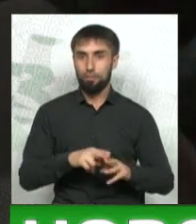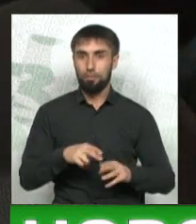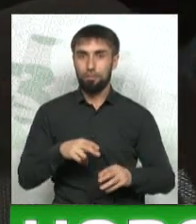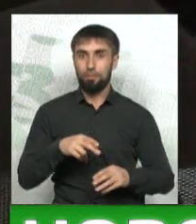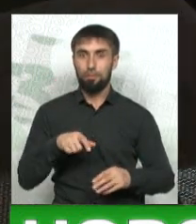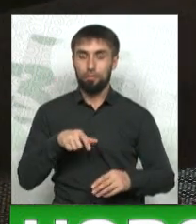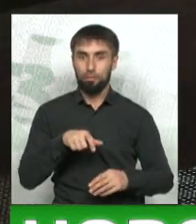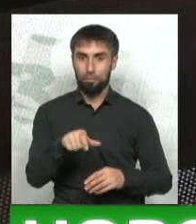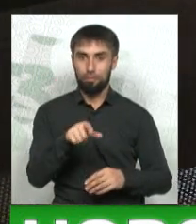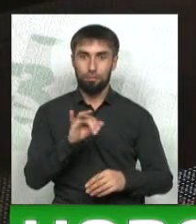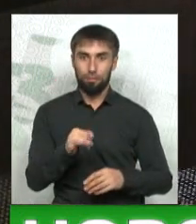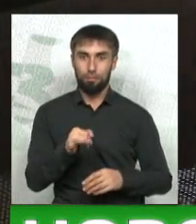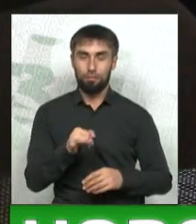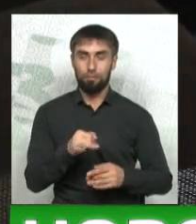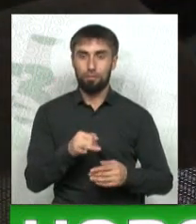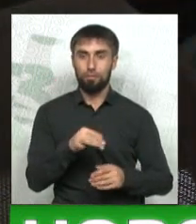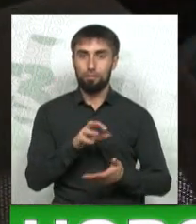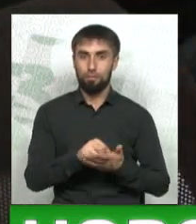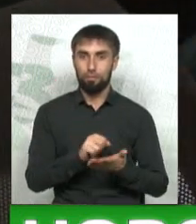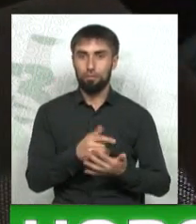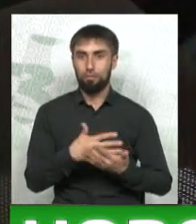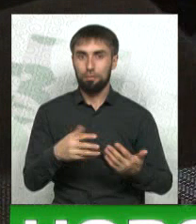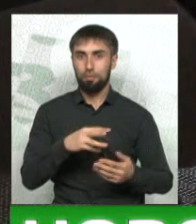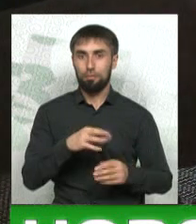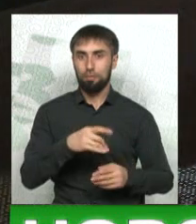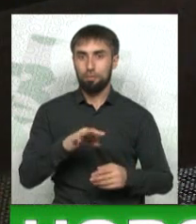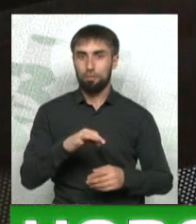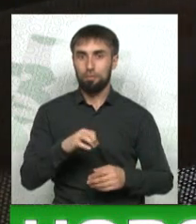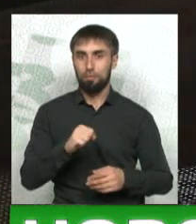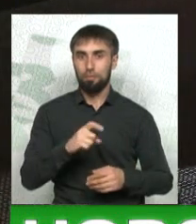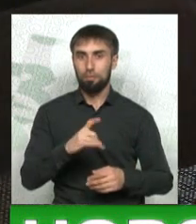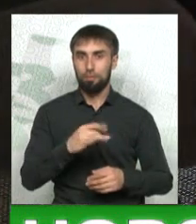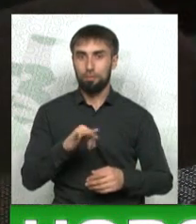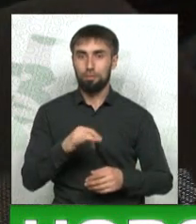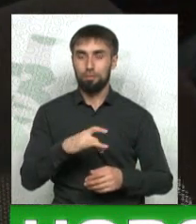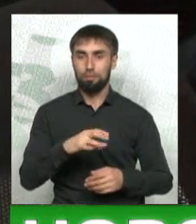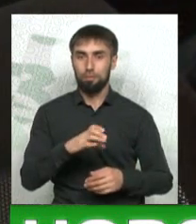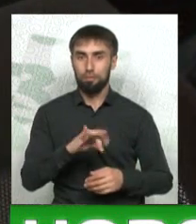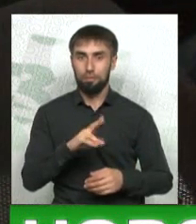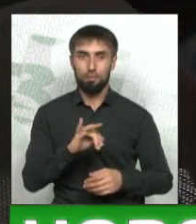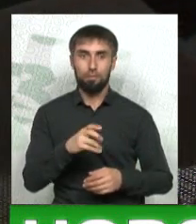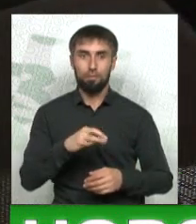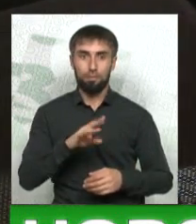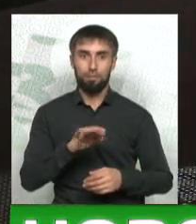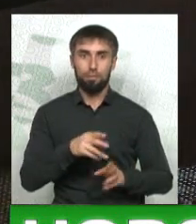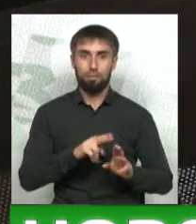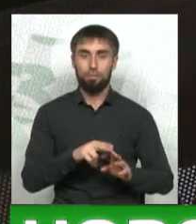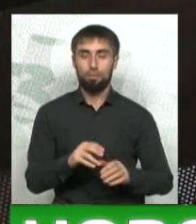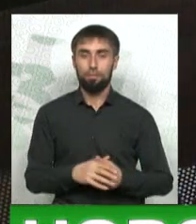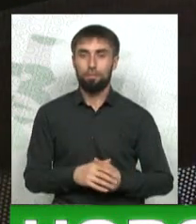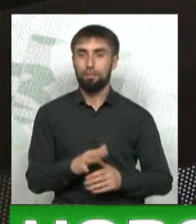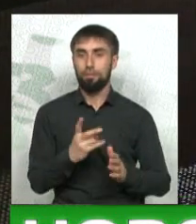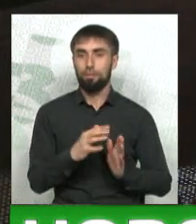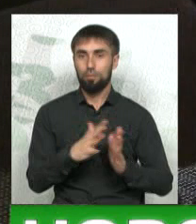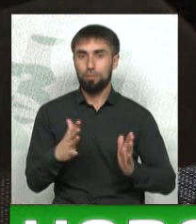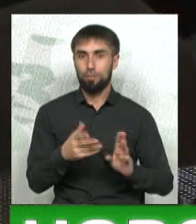сеть с использованием различных малых архитектурных форм, скамейки, беседки, перголы, небольшая